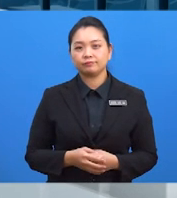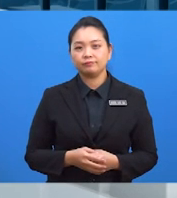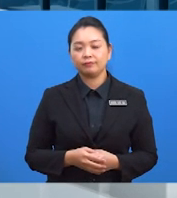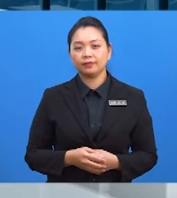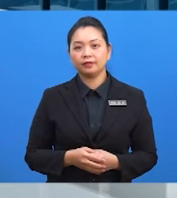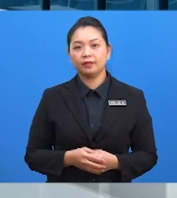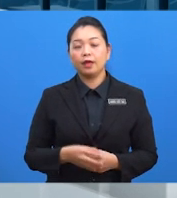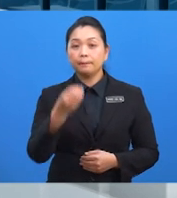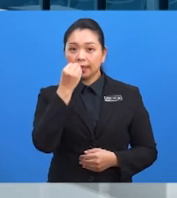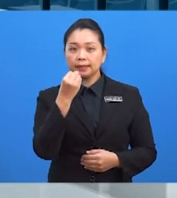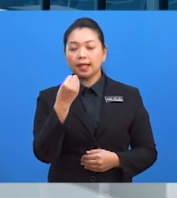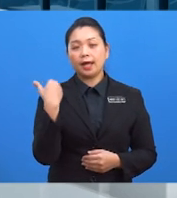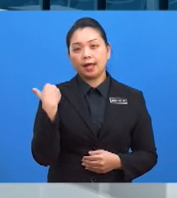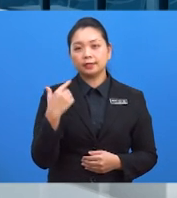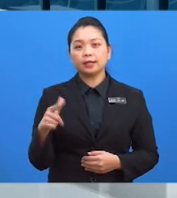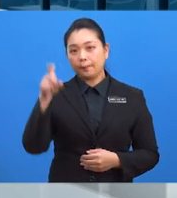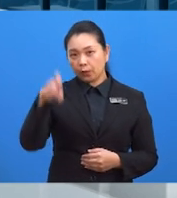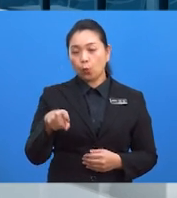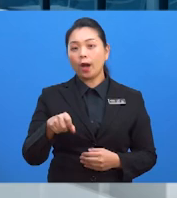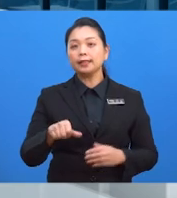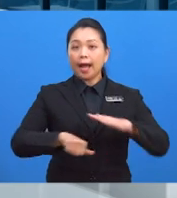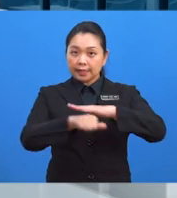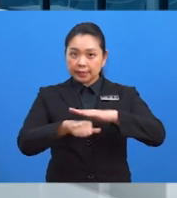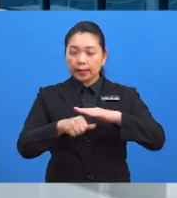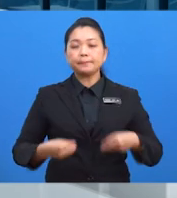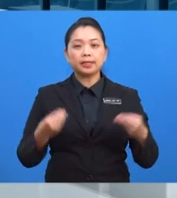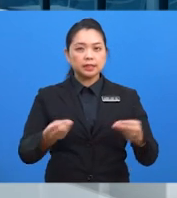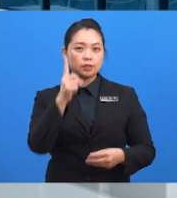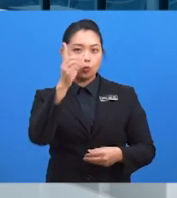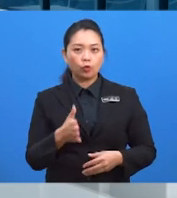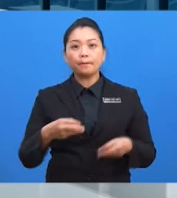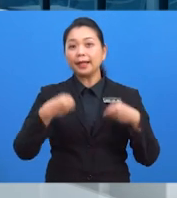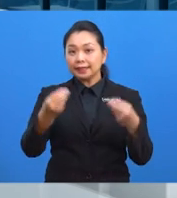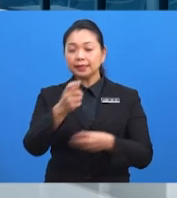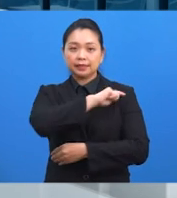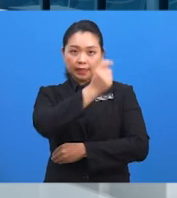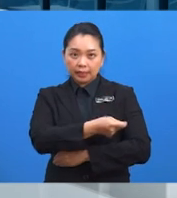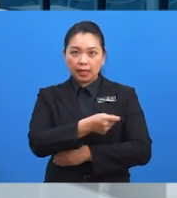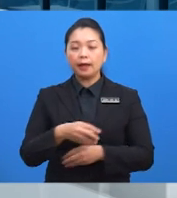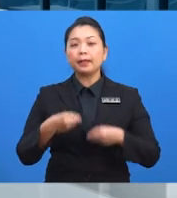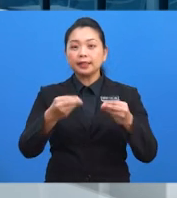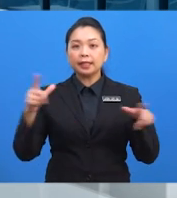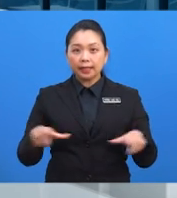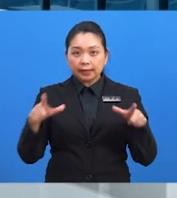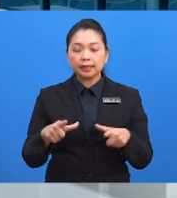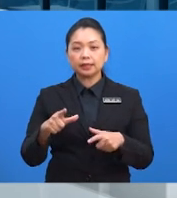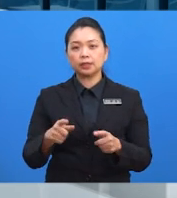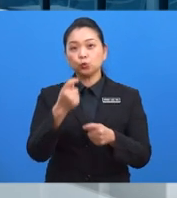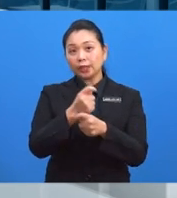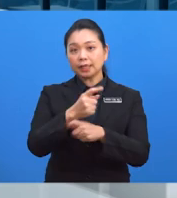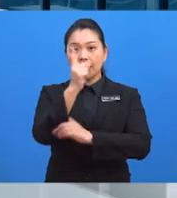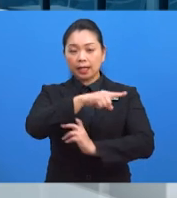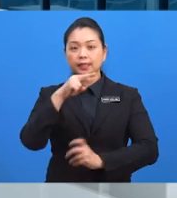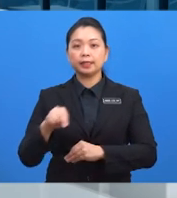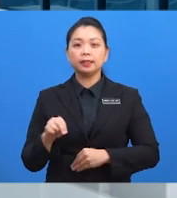merupakan keperluan asas yang diperlukan oleh individu bagi memberikan tenaga untuk melaksanakan tugasan harian.